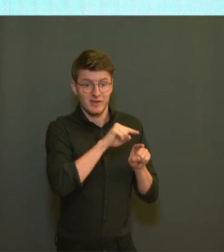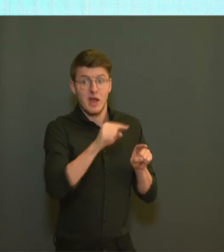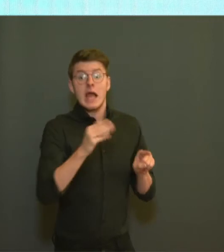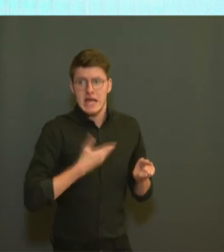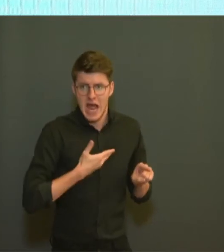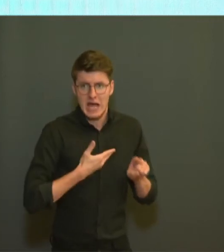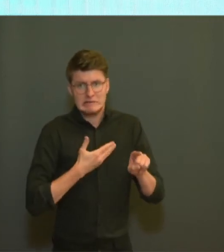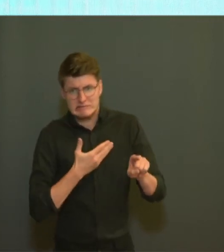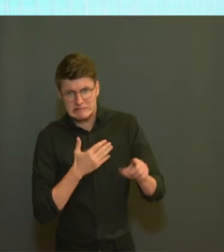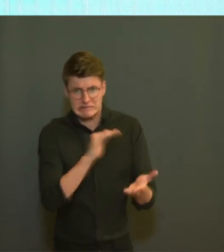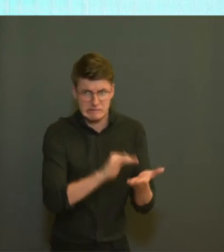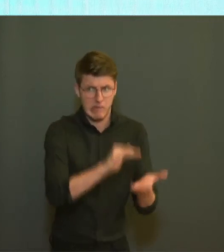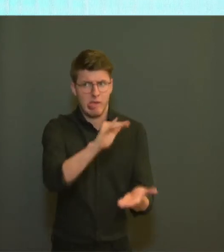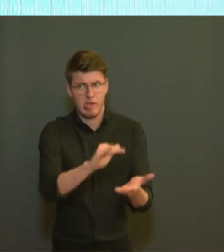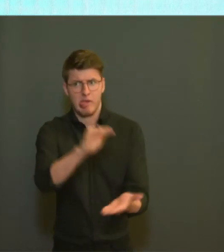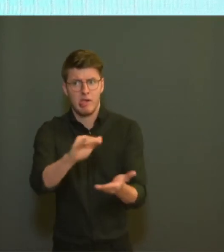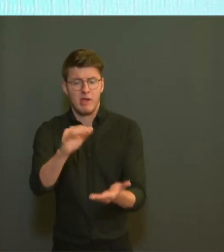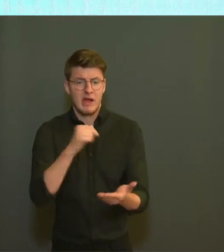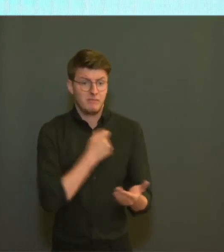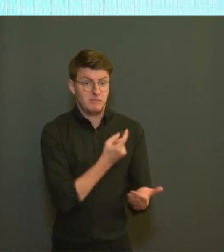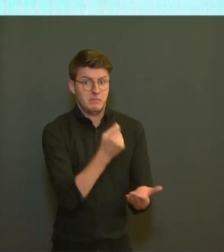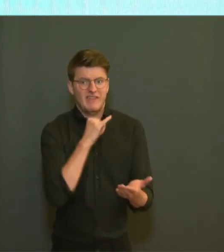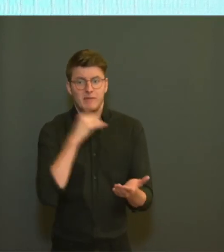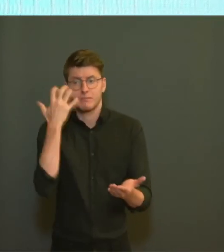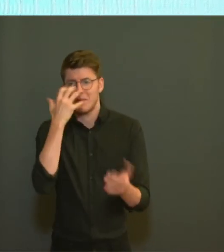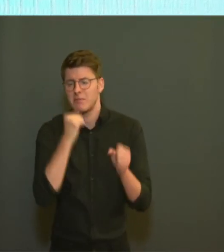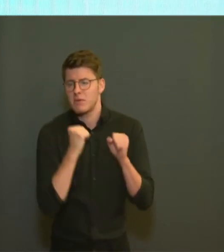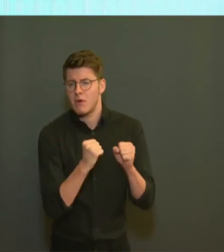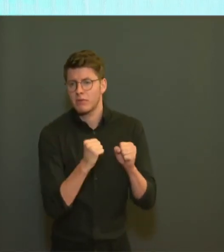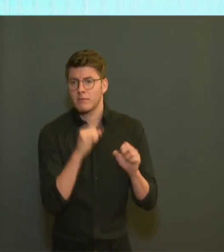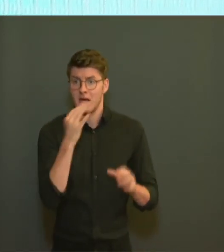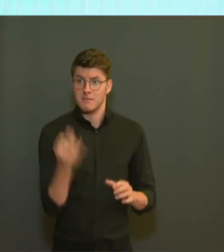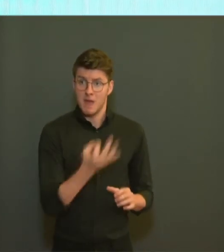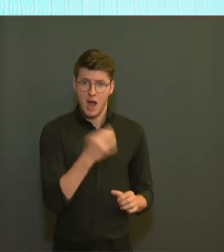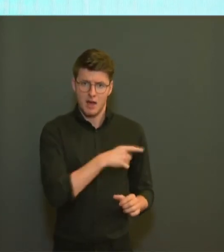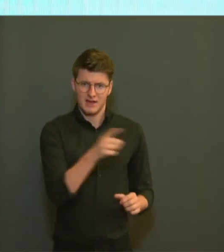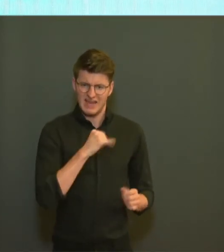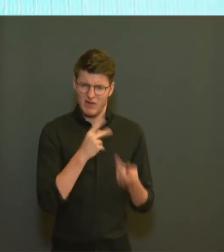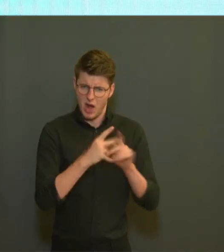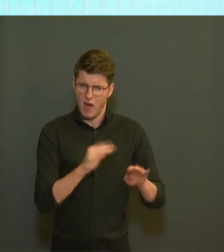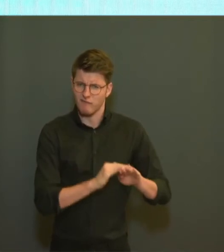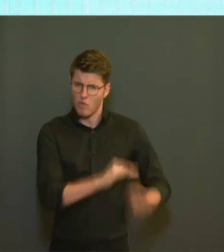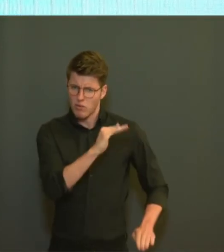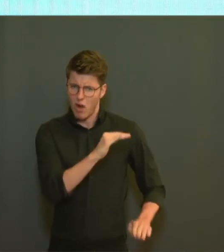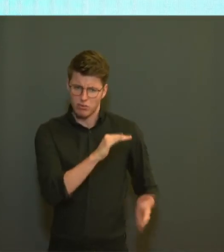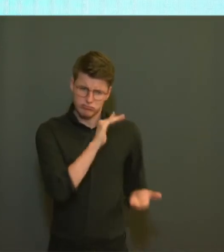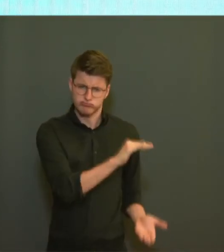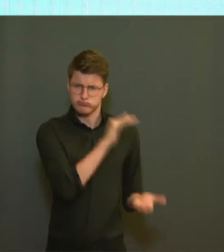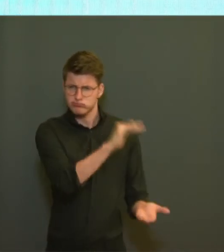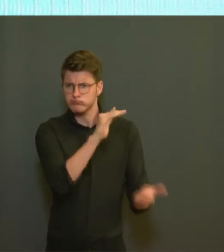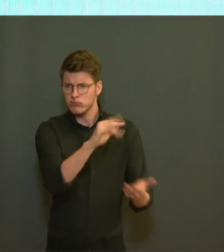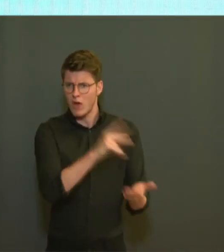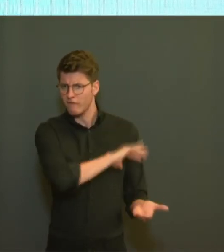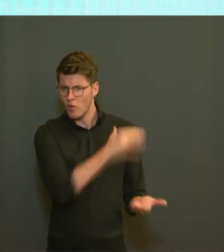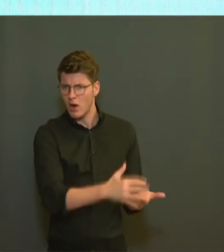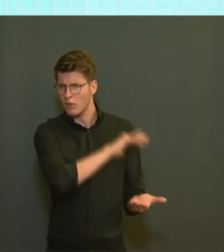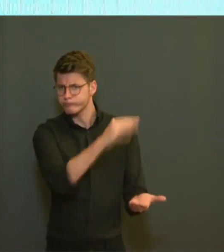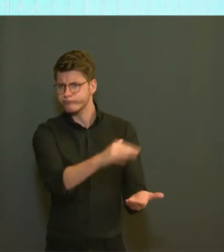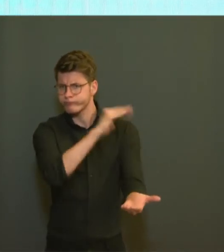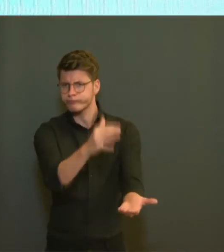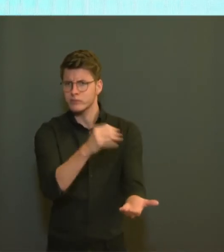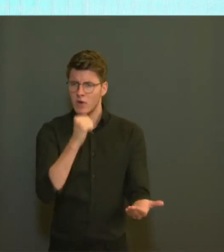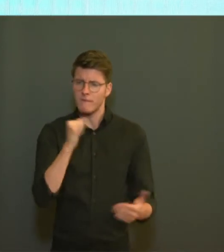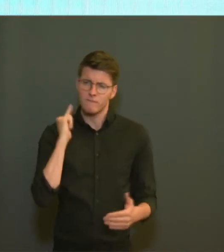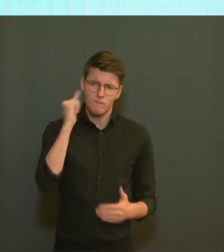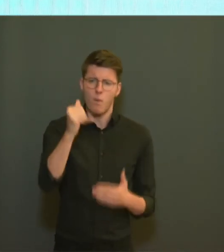maken. Maar we denken wel dat het toch belangrijk is om die voorraden te voorzien, zodanig dat we op een meer stabiele manier